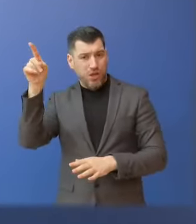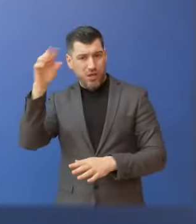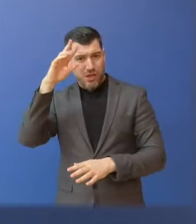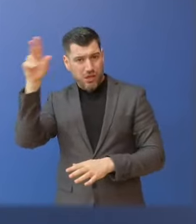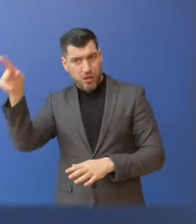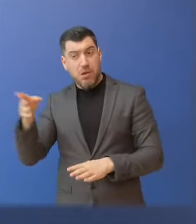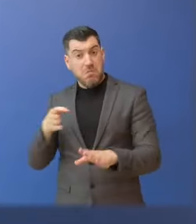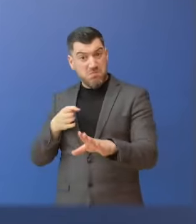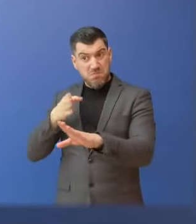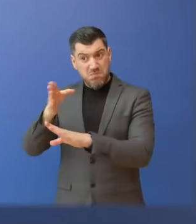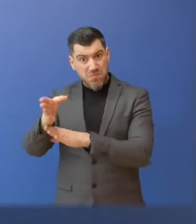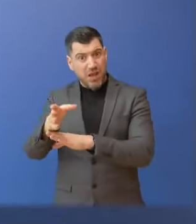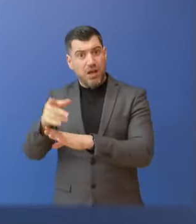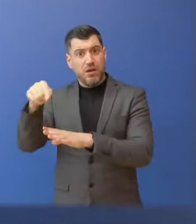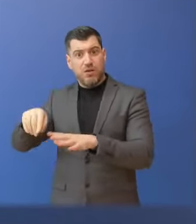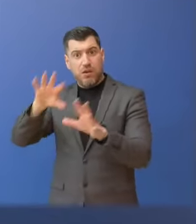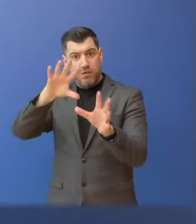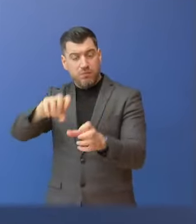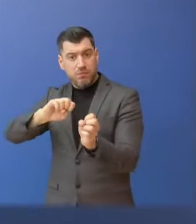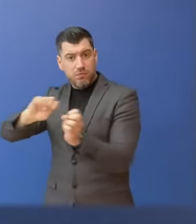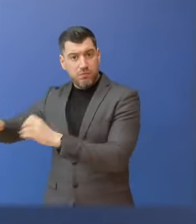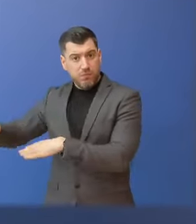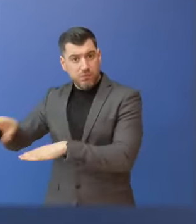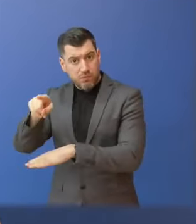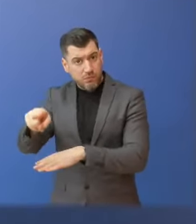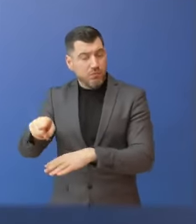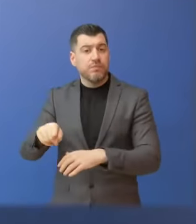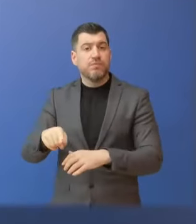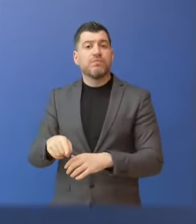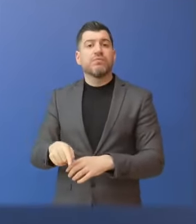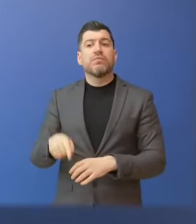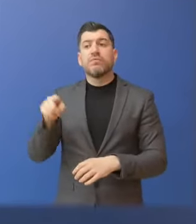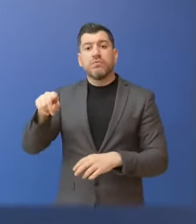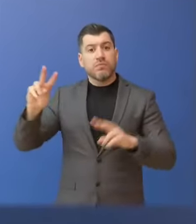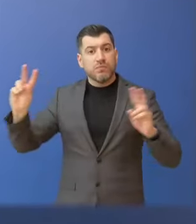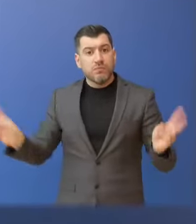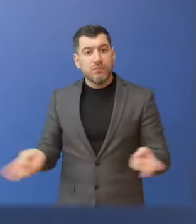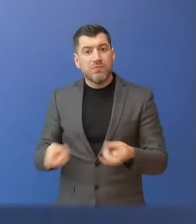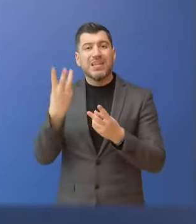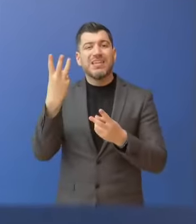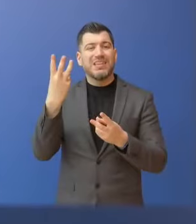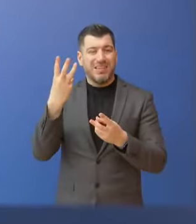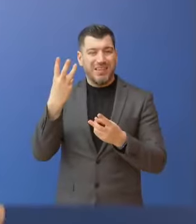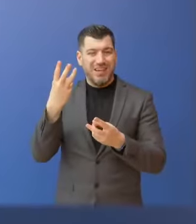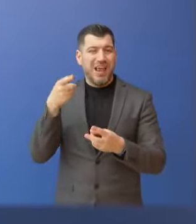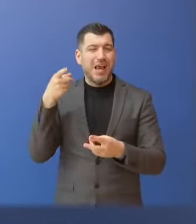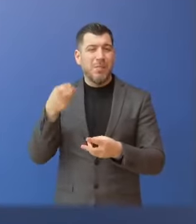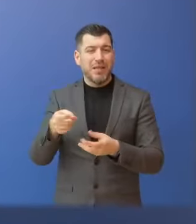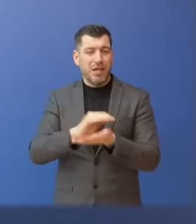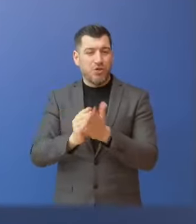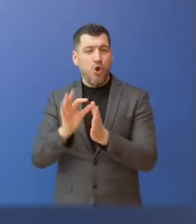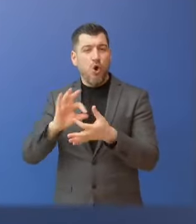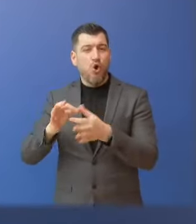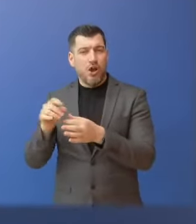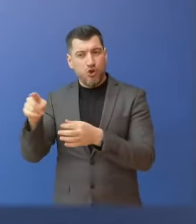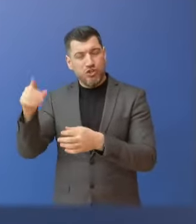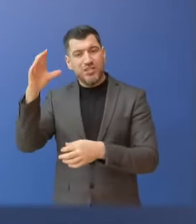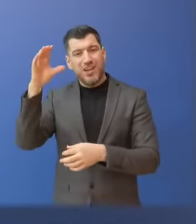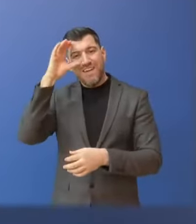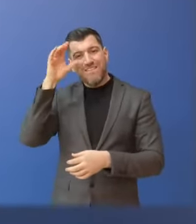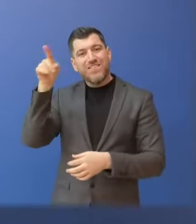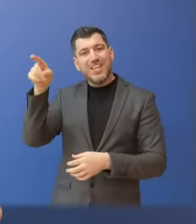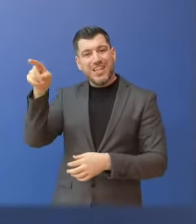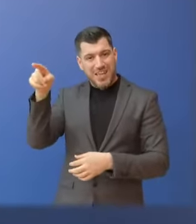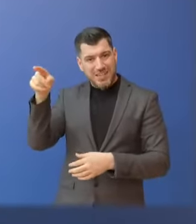εστία στην πανεπιστημιούπολη του ζωγράφου εξάρθρωση τριών εγκληματικών οργανώσεων σε αυτή την φοιτητική εστία που δρούσαν δηλαδή εις βάρος των φοιτητών